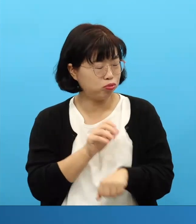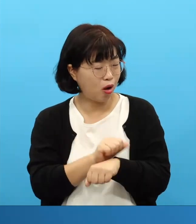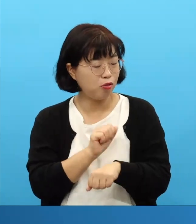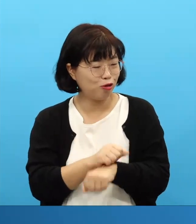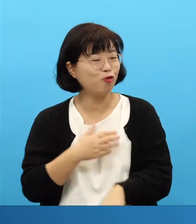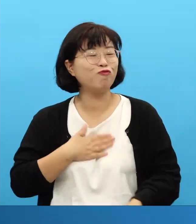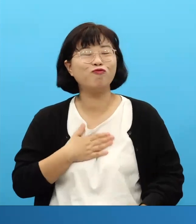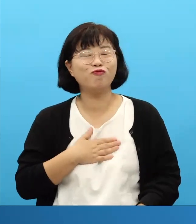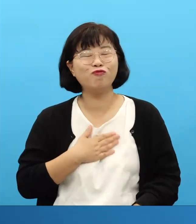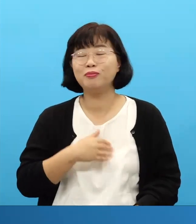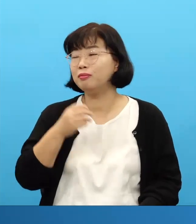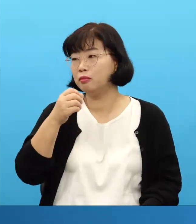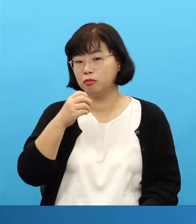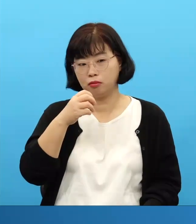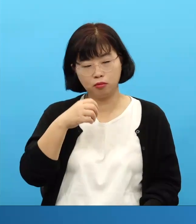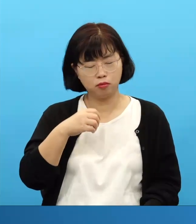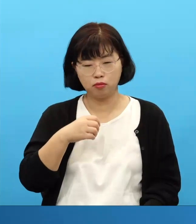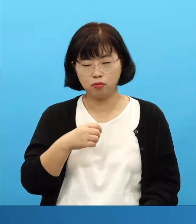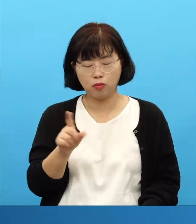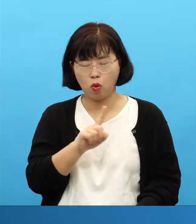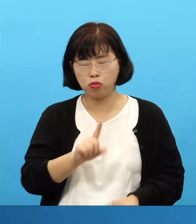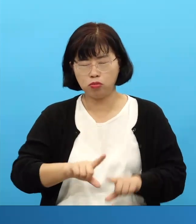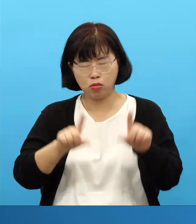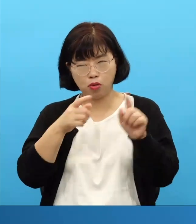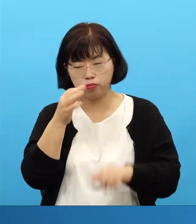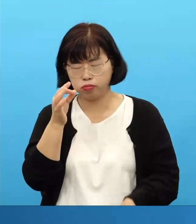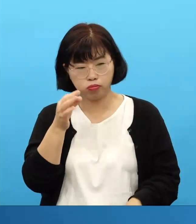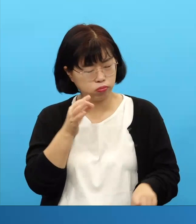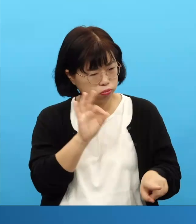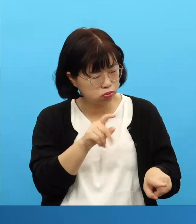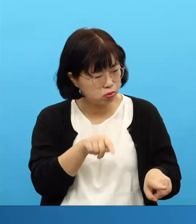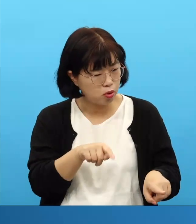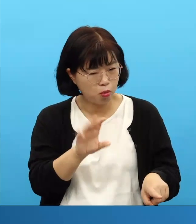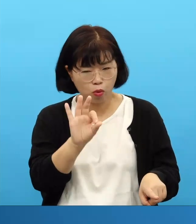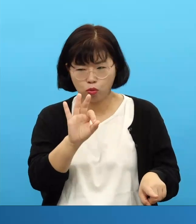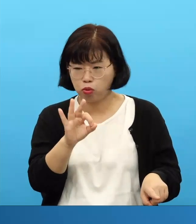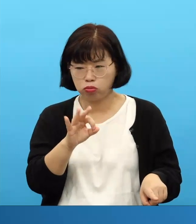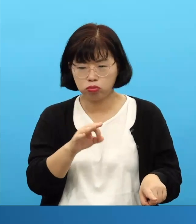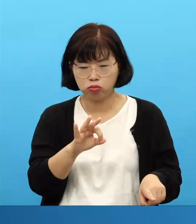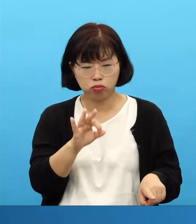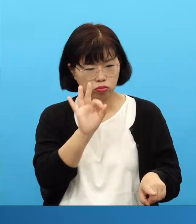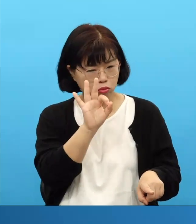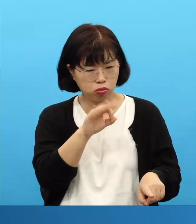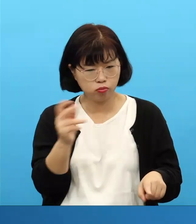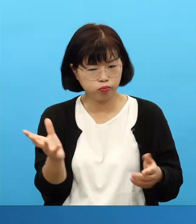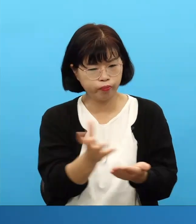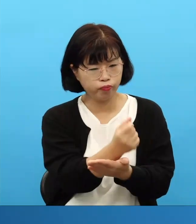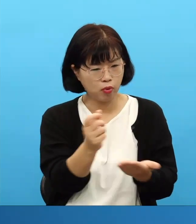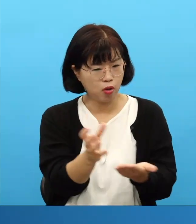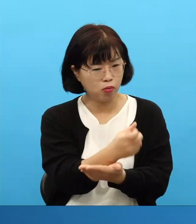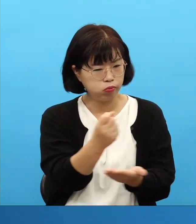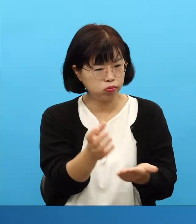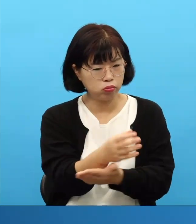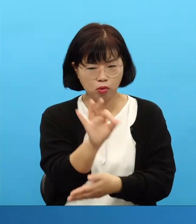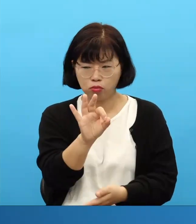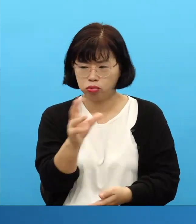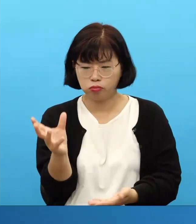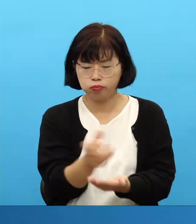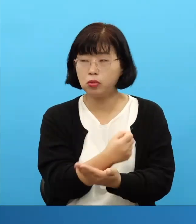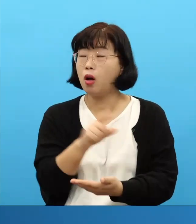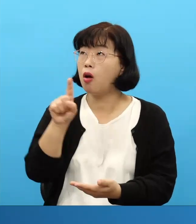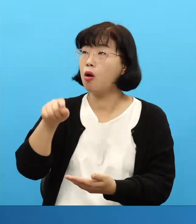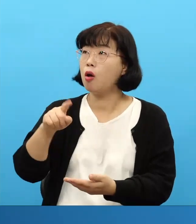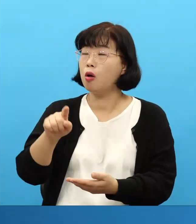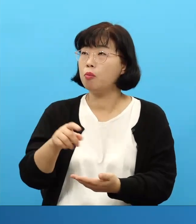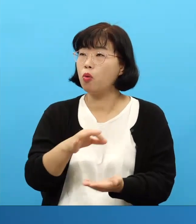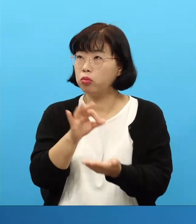doing. But later on, I heard that he was taking all the money. 난 모르지. I didn't know about that. 강호인 목사가 일러주더라니까 다 가져간다고. But Reverend Kang came to me and told me about